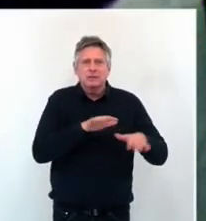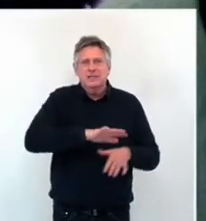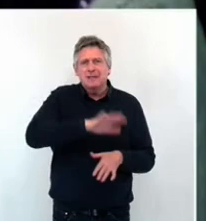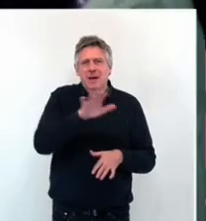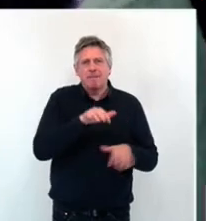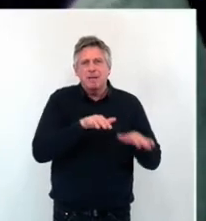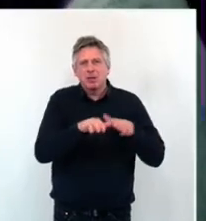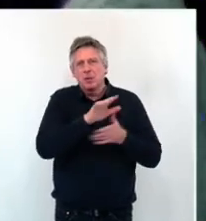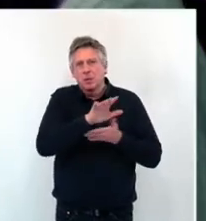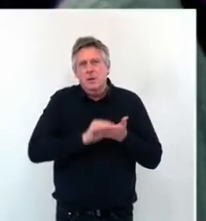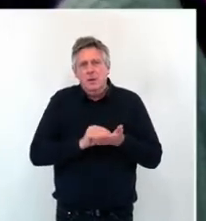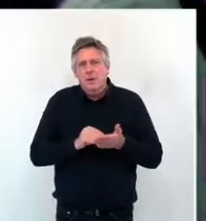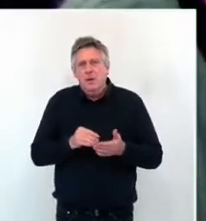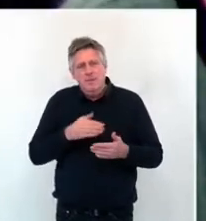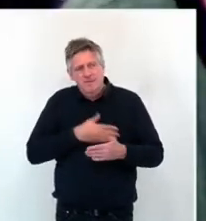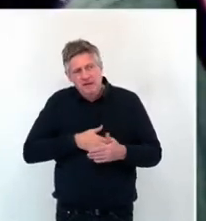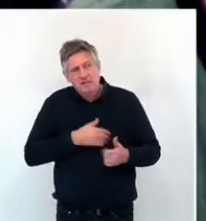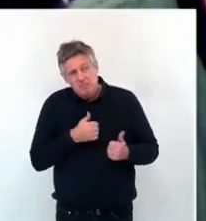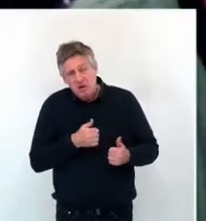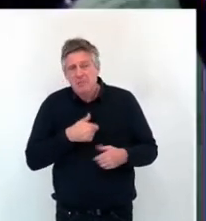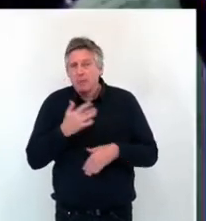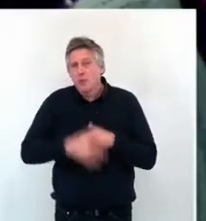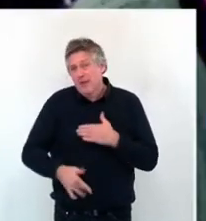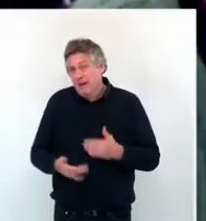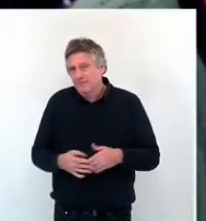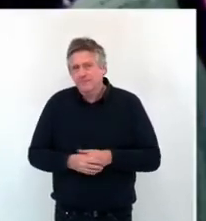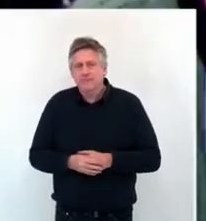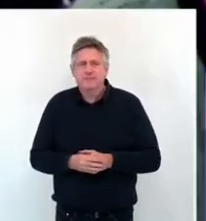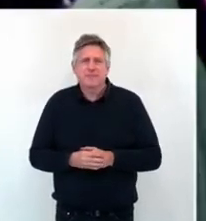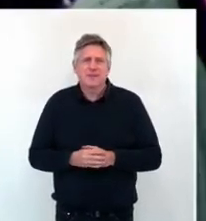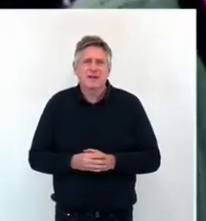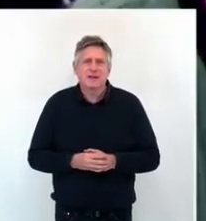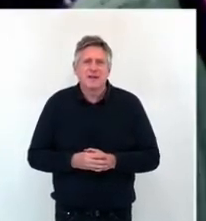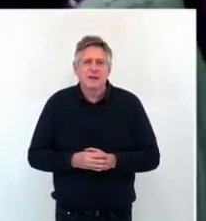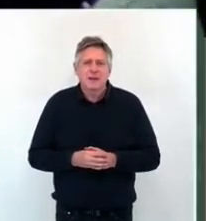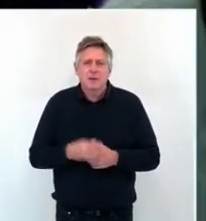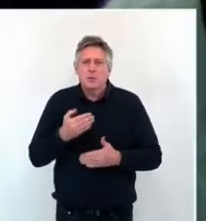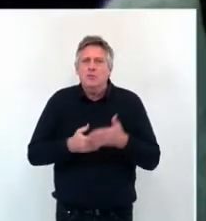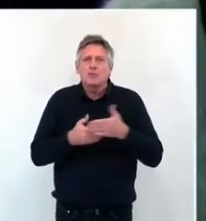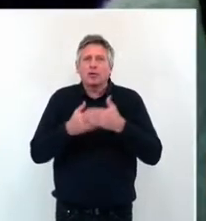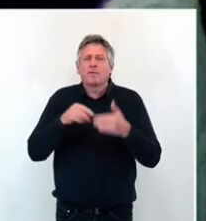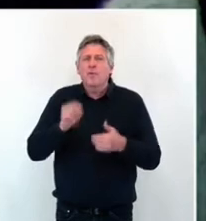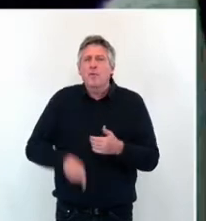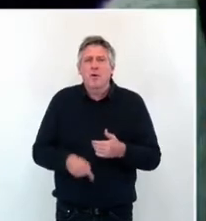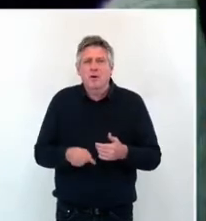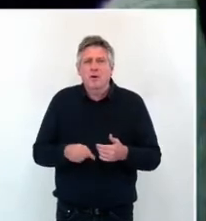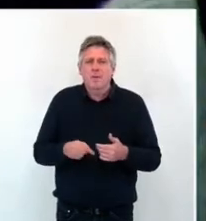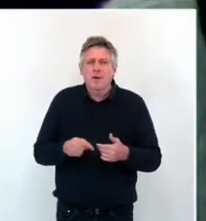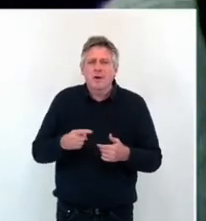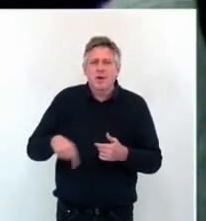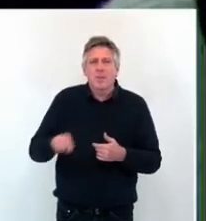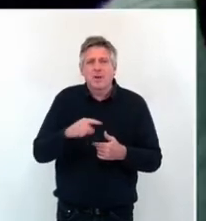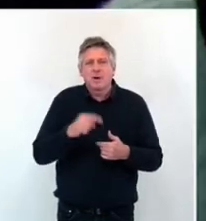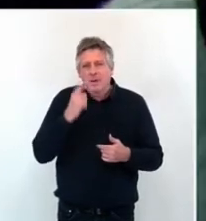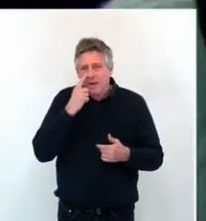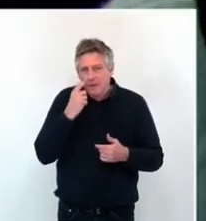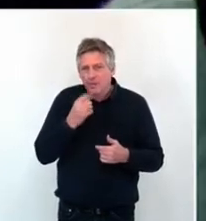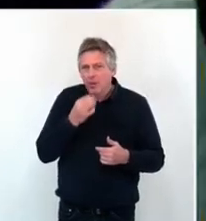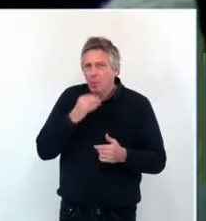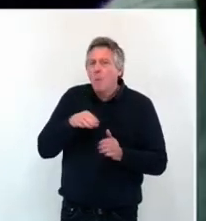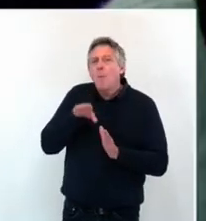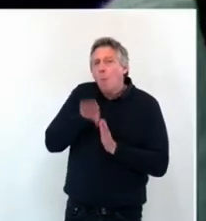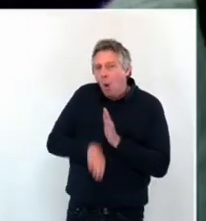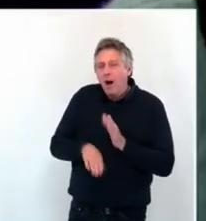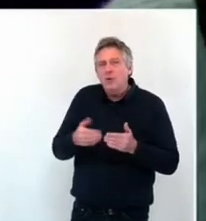certaine manière, mais il est un peu tard. Alors évidemment, dire qu'il faut construire, c'est pas populaire, hein. on le sait, il vaut mieux dire moins de